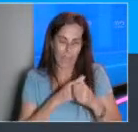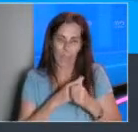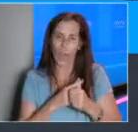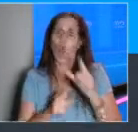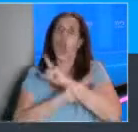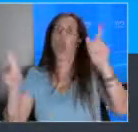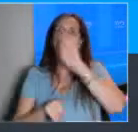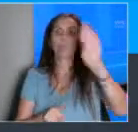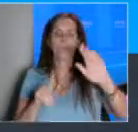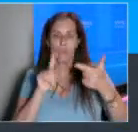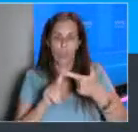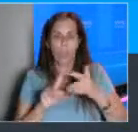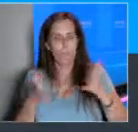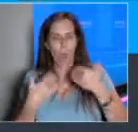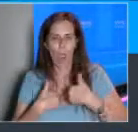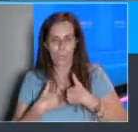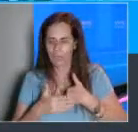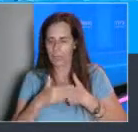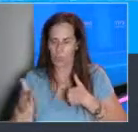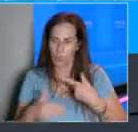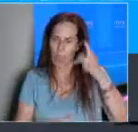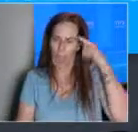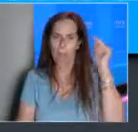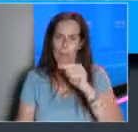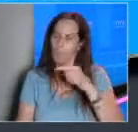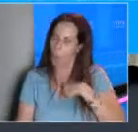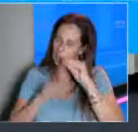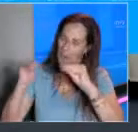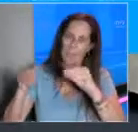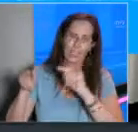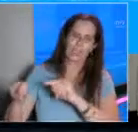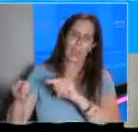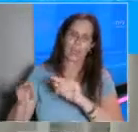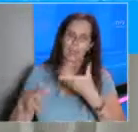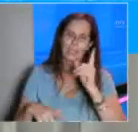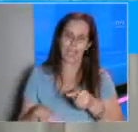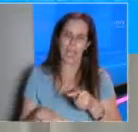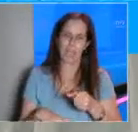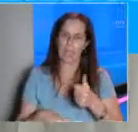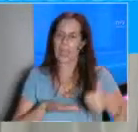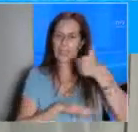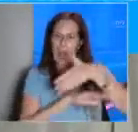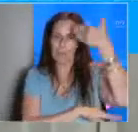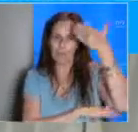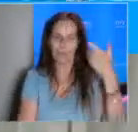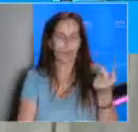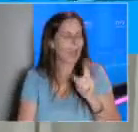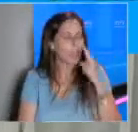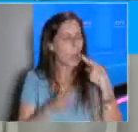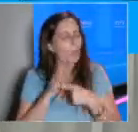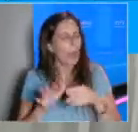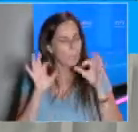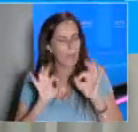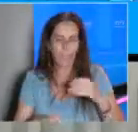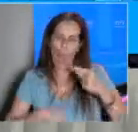לא נתניהו, ושתיים, בוא, אני הימין, אני יותר חכם מכם, בוא, אני אלמד אתכם איך צריך לנהל מדינה. כן. הם הרי לא מראים